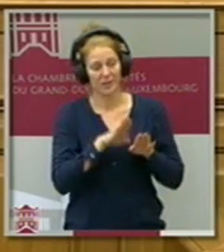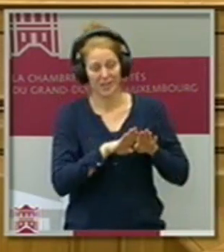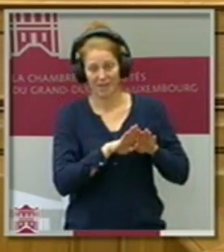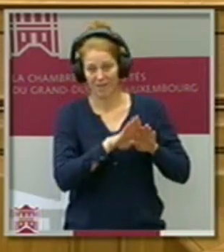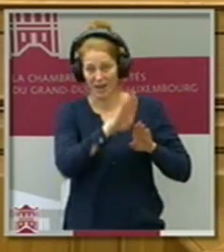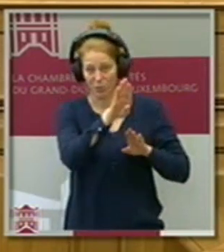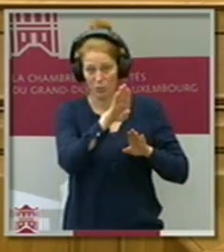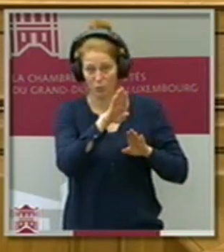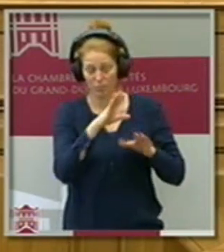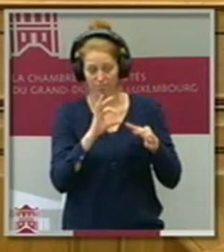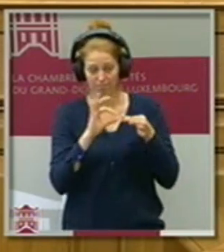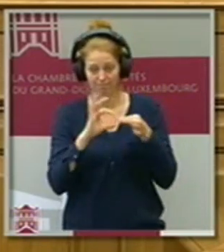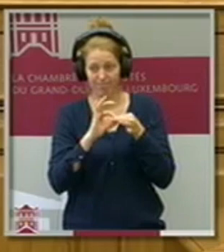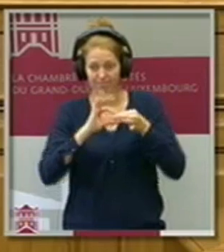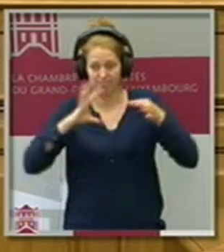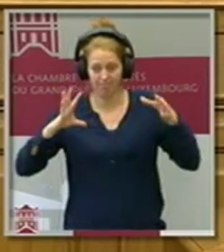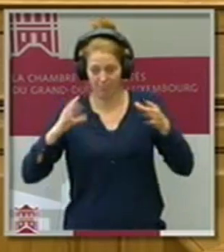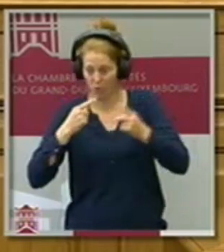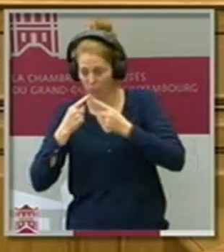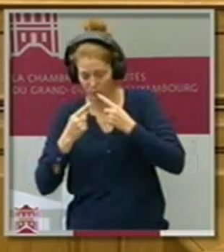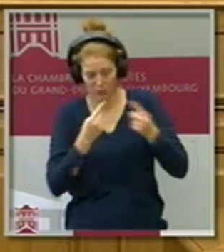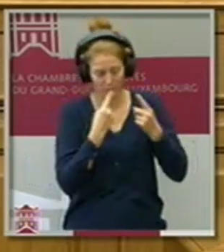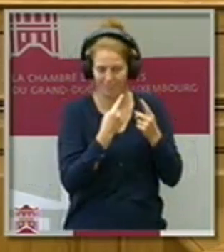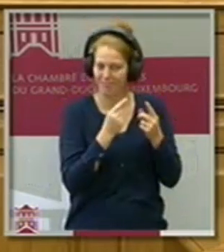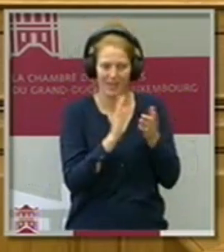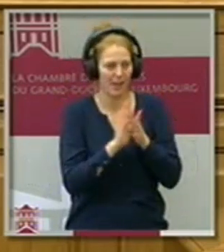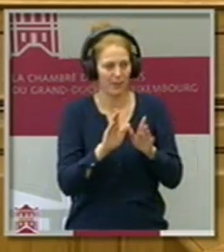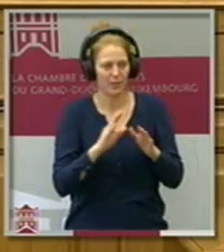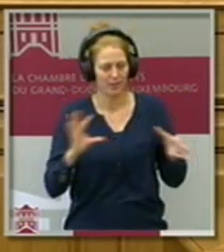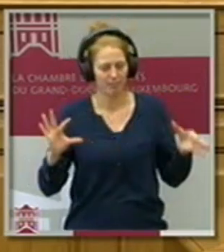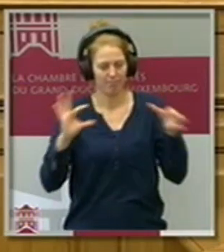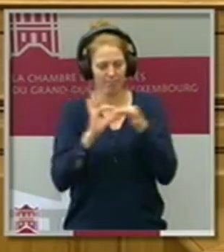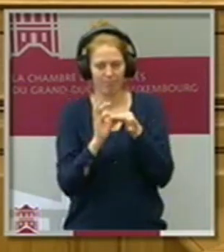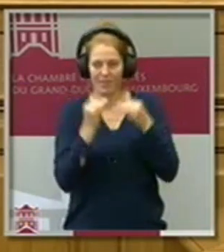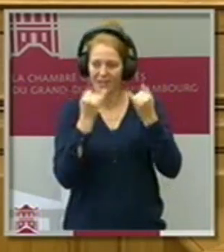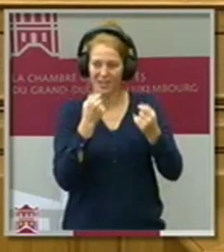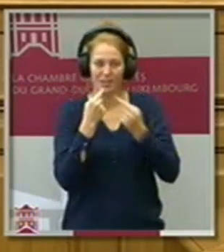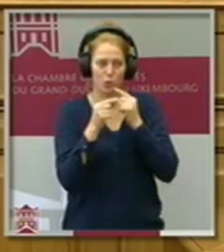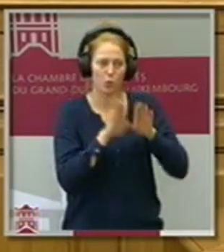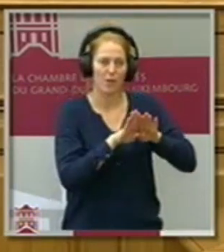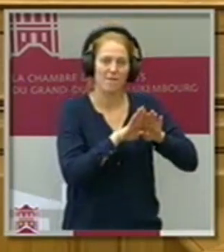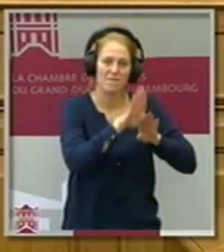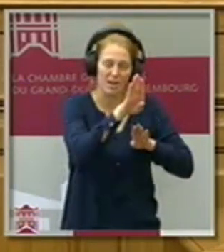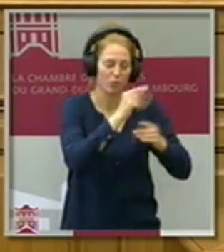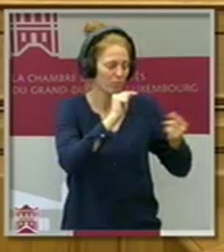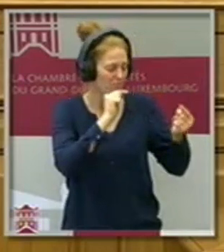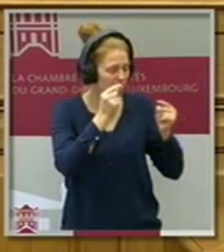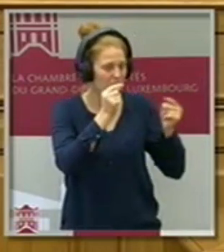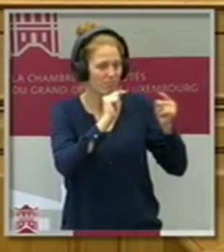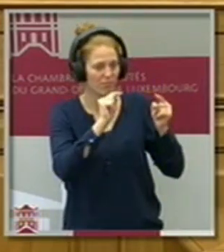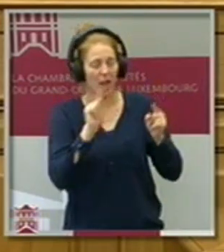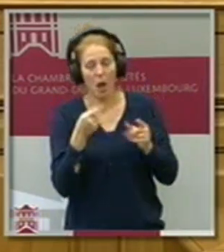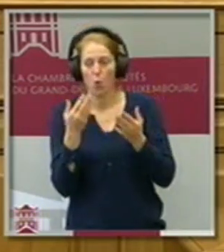Debatte trennen. All die Punkte, ob die ich an der Wurstumsdebatte angehen, sind auch Punkte von der